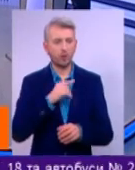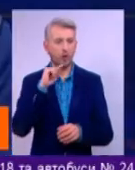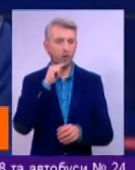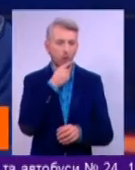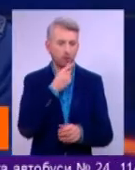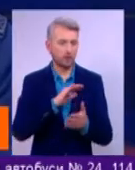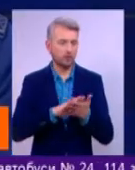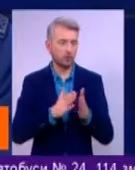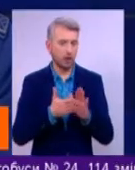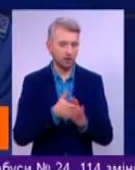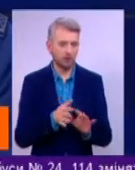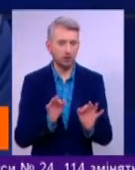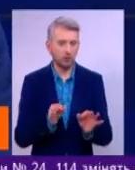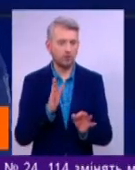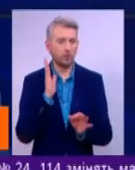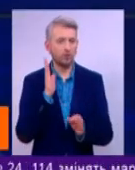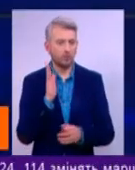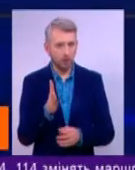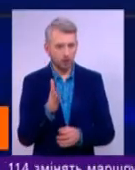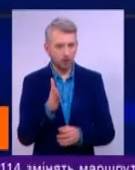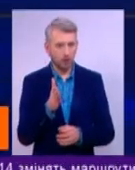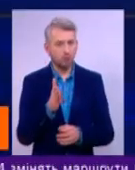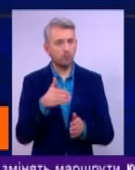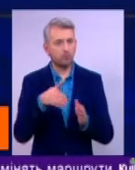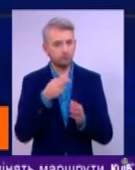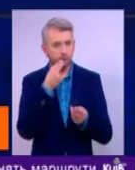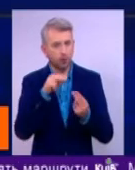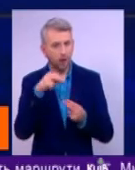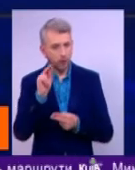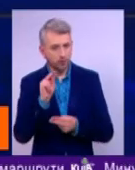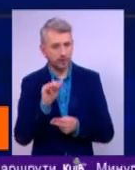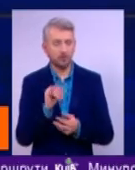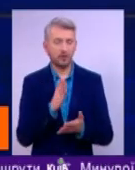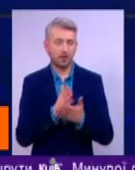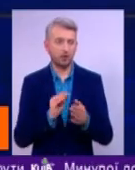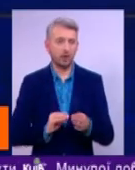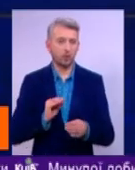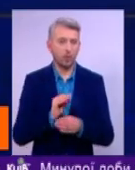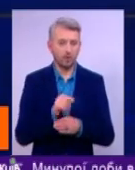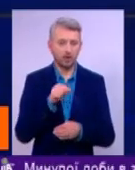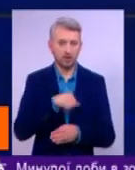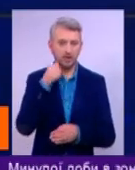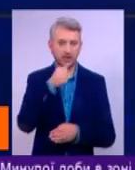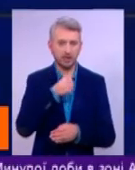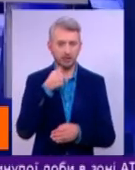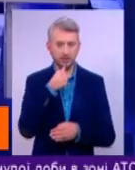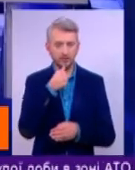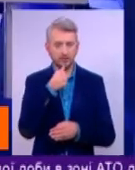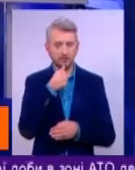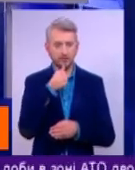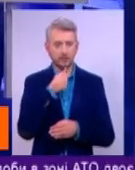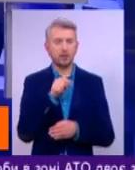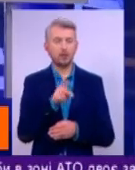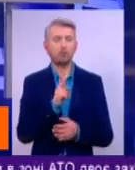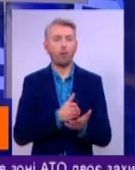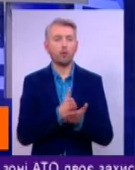економіки ситуація, безумовно, буде покращуватися, і є додаткові на цей рік тим, хто